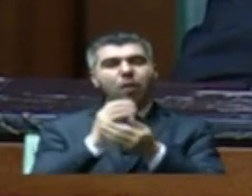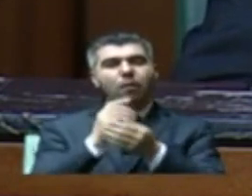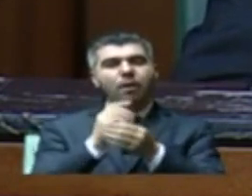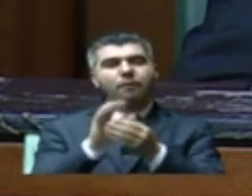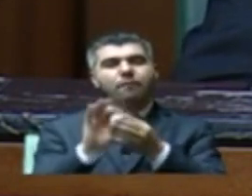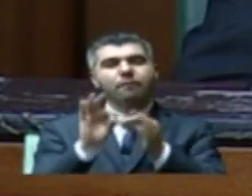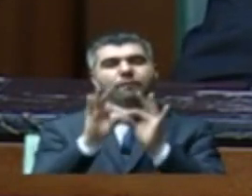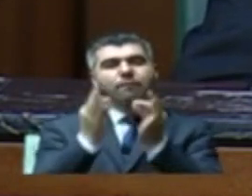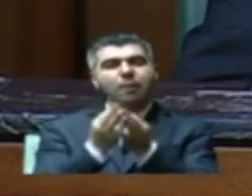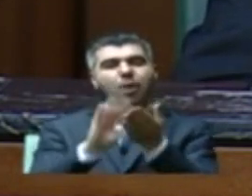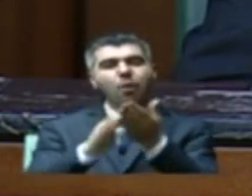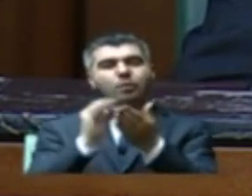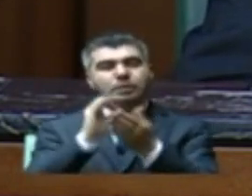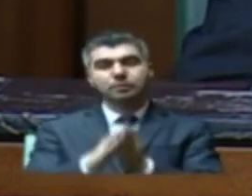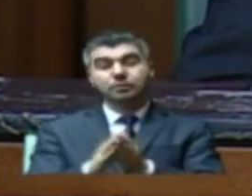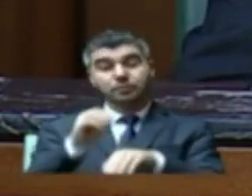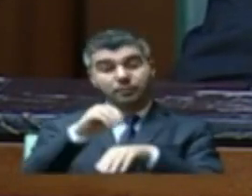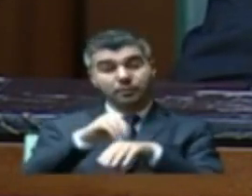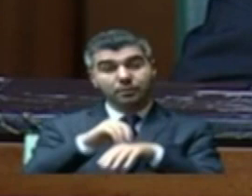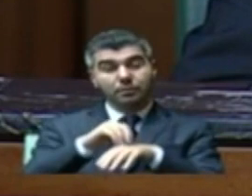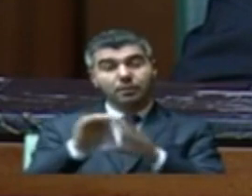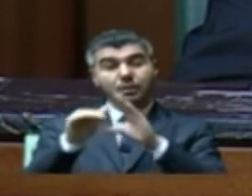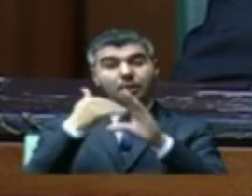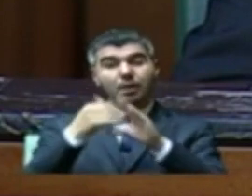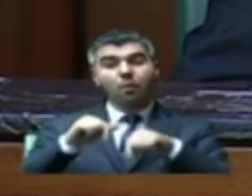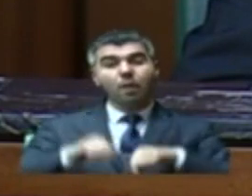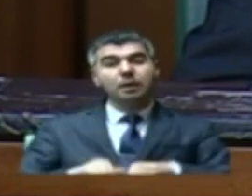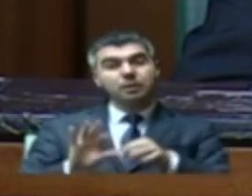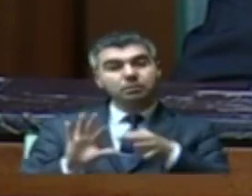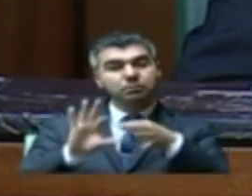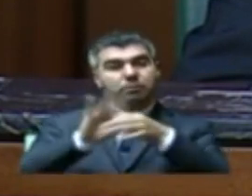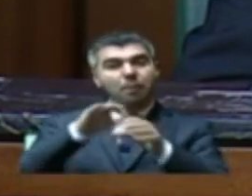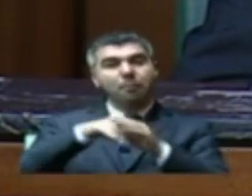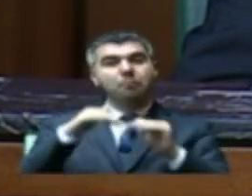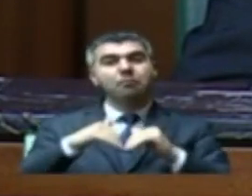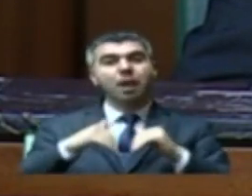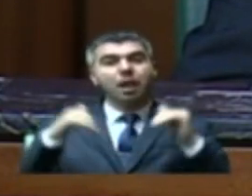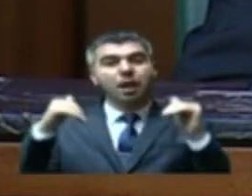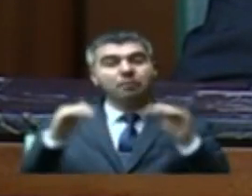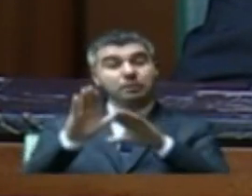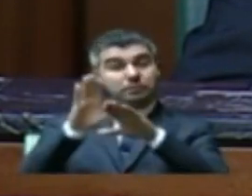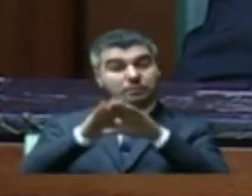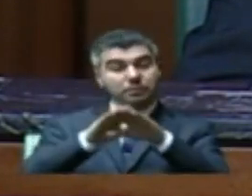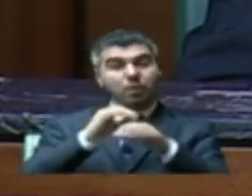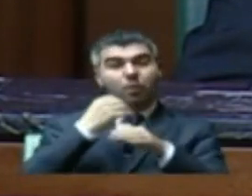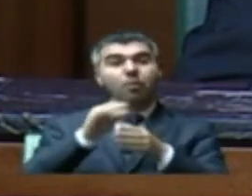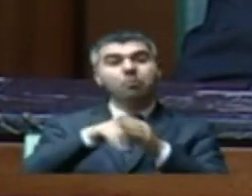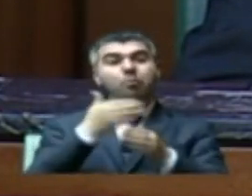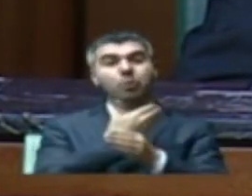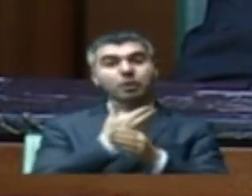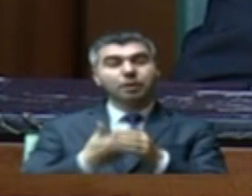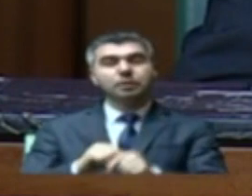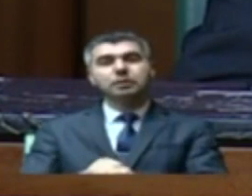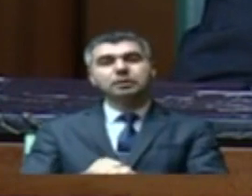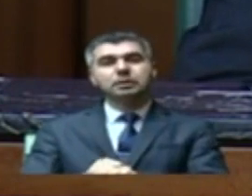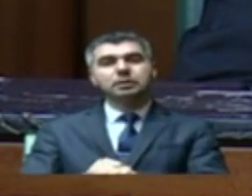كما توصلت الرئاسة بمراسلة من السيد وزير المكلف بالعلاقة مع البرلمان يخبر من خلالها المجلس